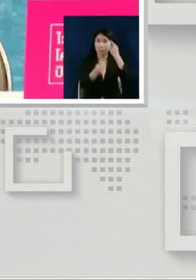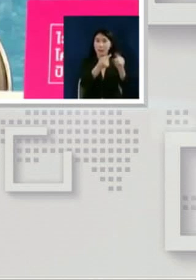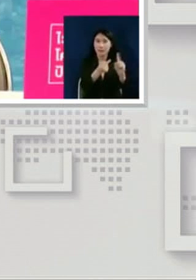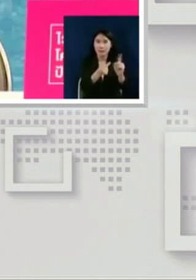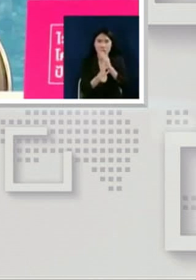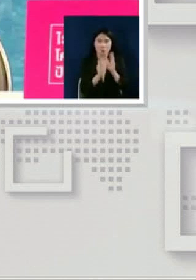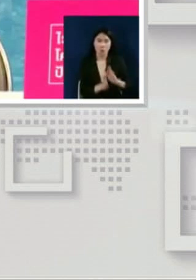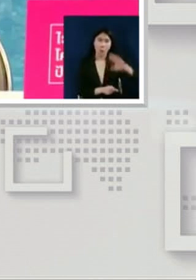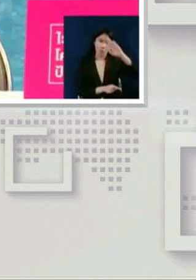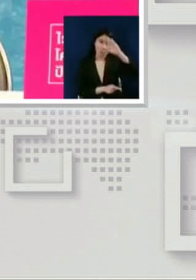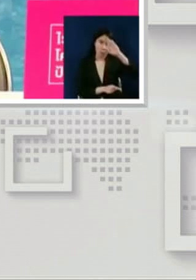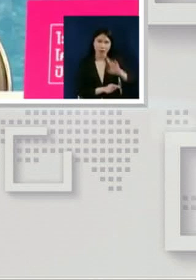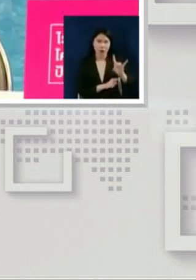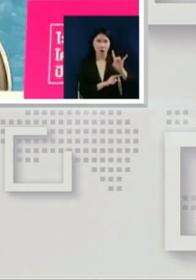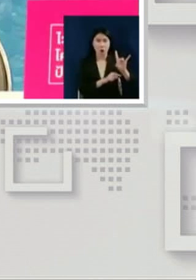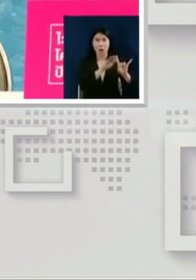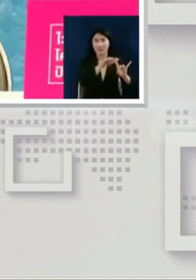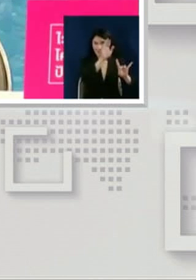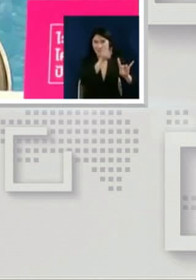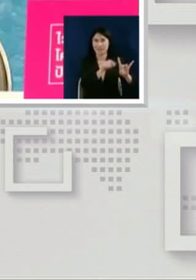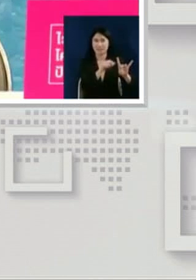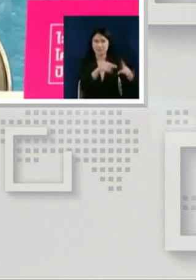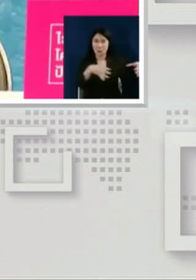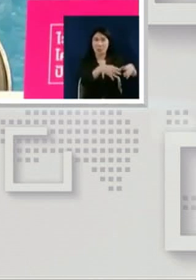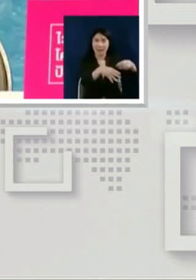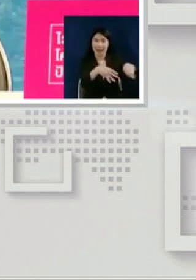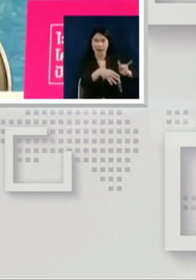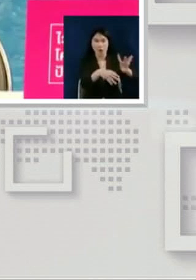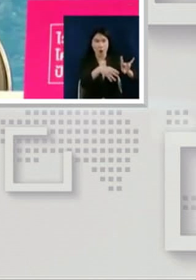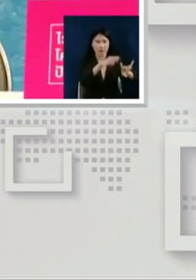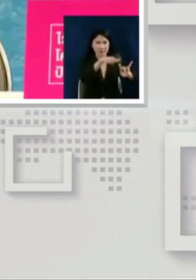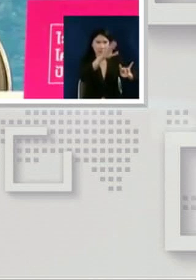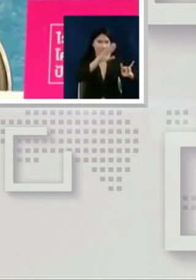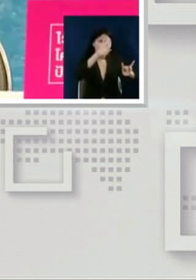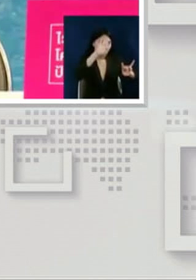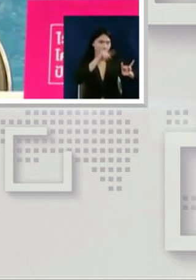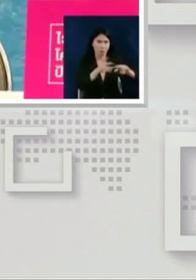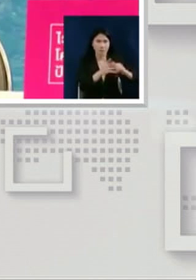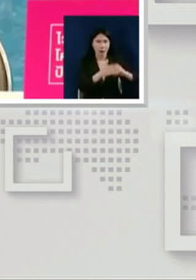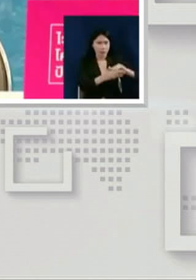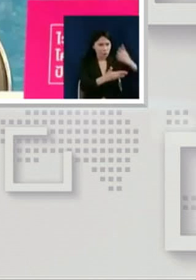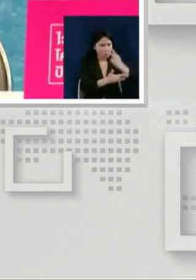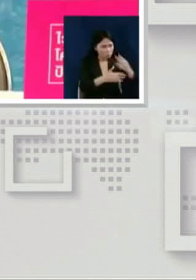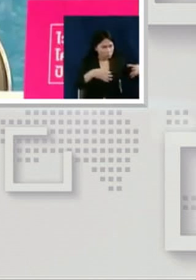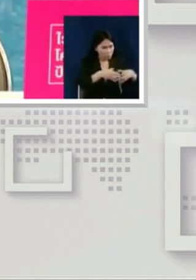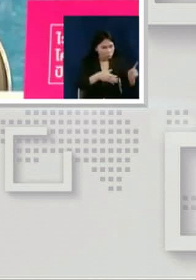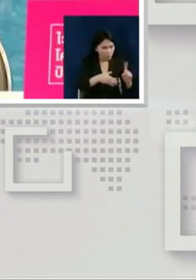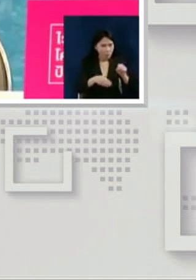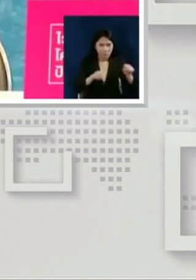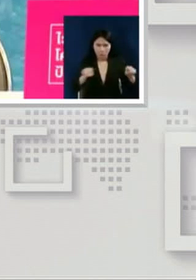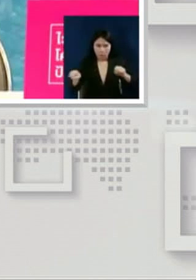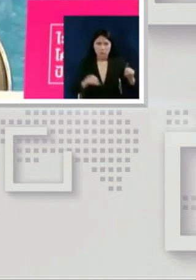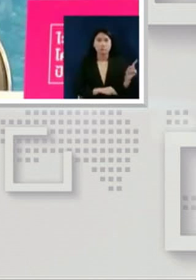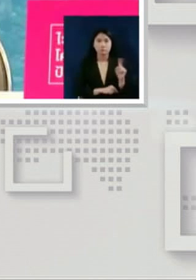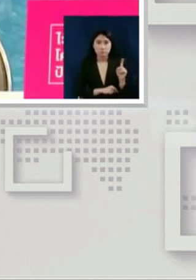เหตุผลอะไรทำไมถึงกลุ่มเนี้ยที่ที่ไม่ควรที่จะรับวัคซีนดูค่ะถ้าวันนี้ทางด้านของผู้นำของอังกฤษ